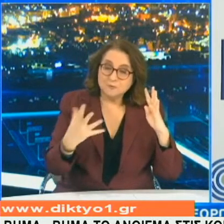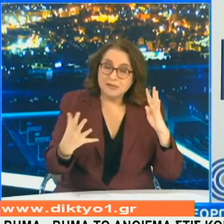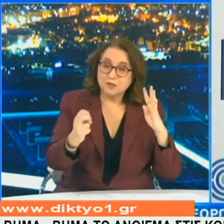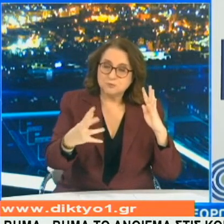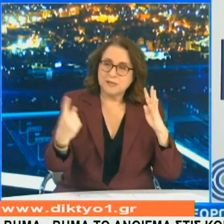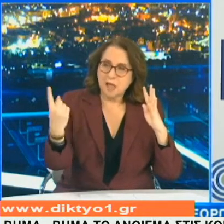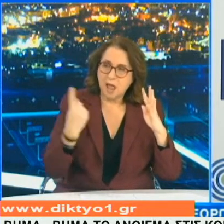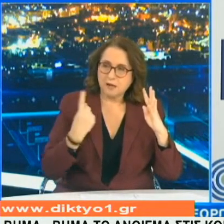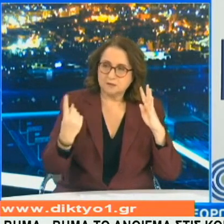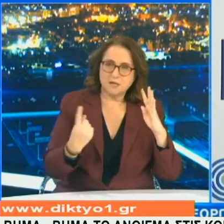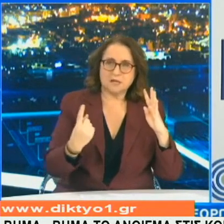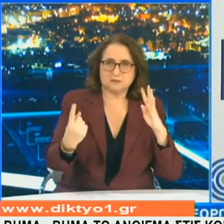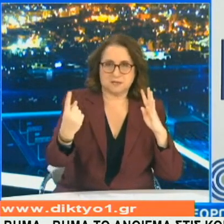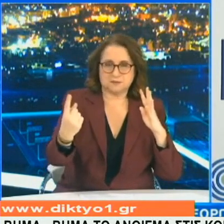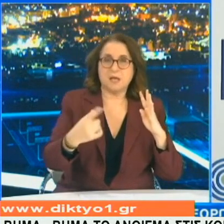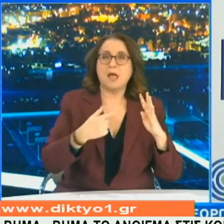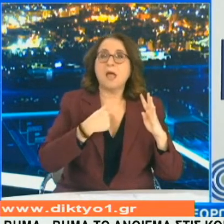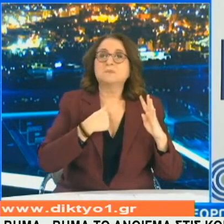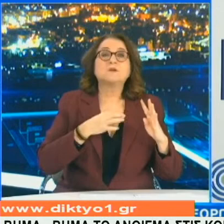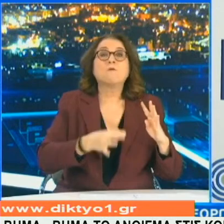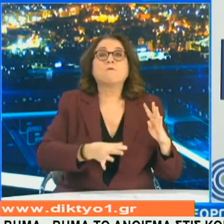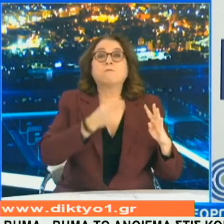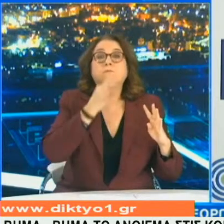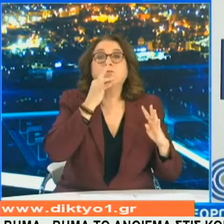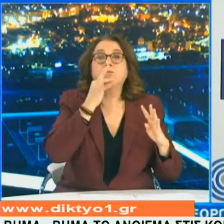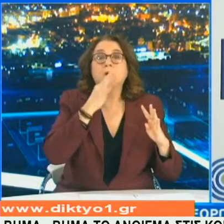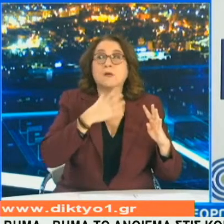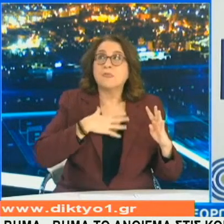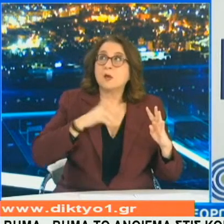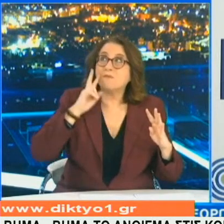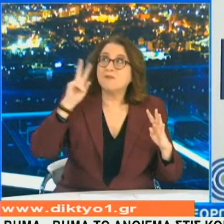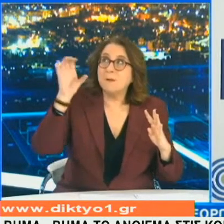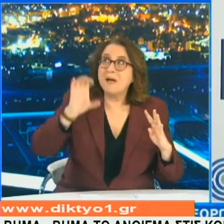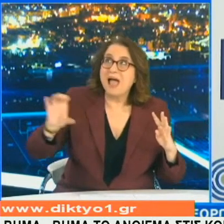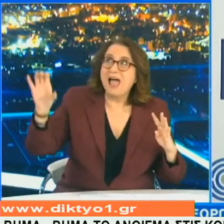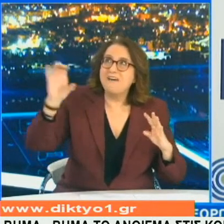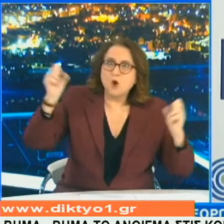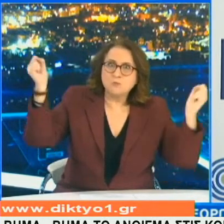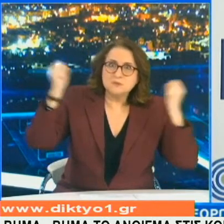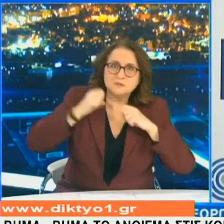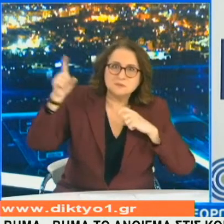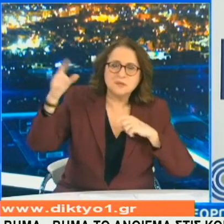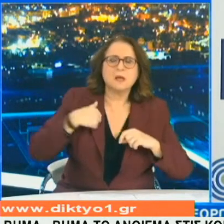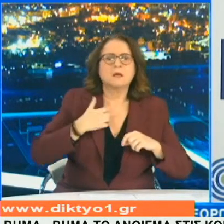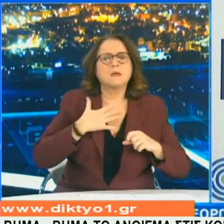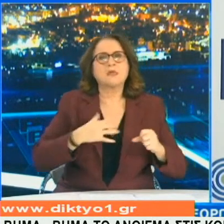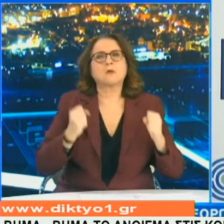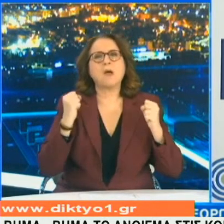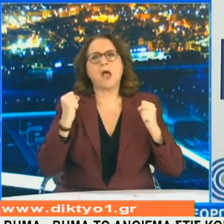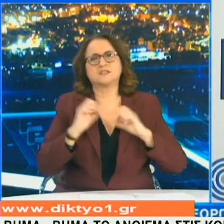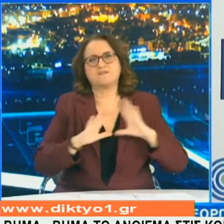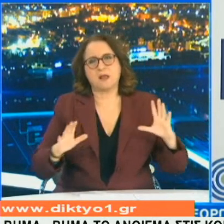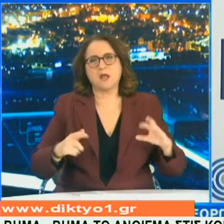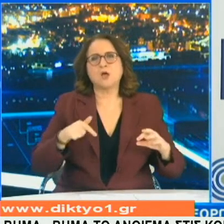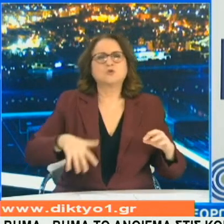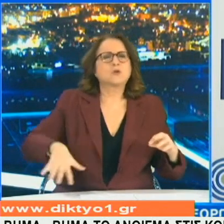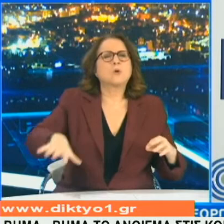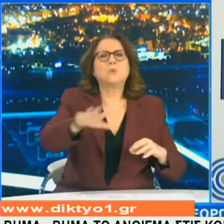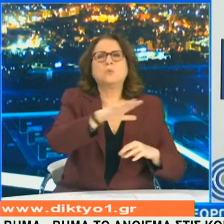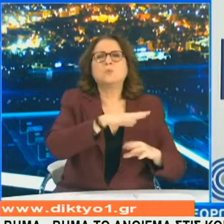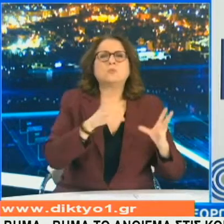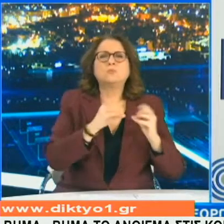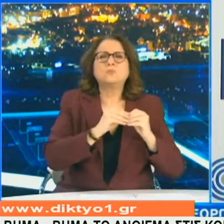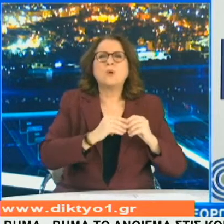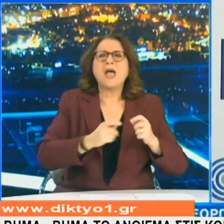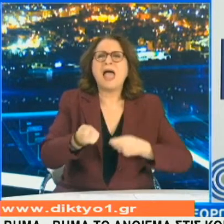ασφάλεια. Ο μέσος επιτρεπόμενος αριθμός πελατών και εντός των εμπορικών κέντρων, malls, εκδοτικά χωριά, εκδοτικά καταστήματα